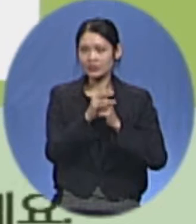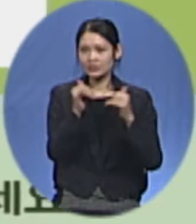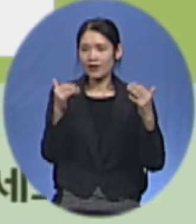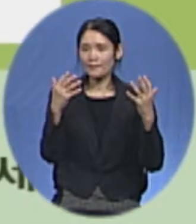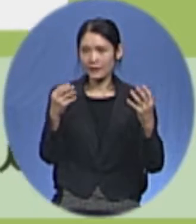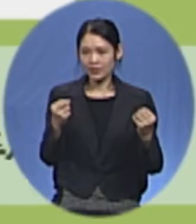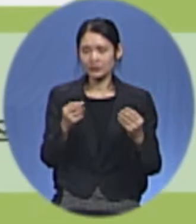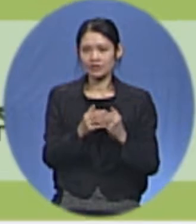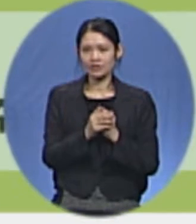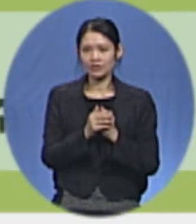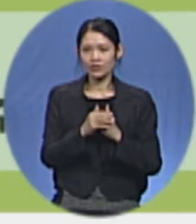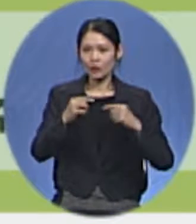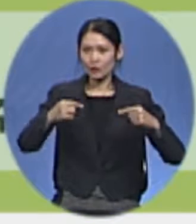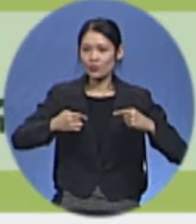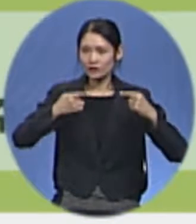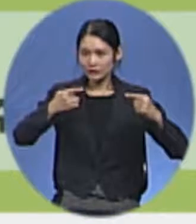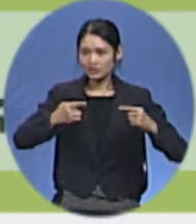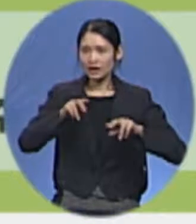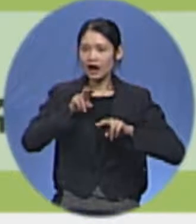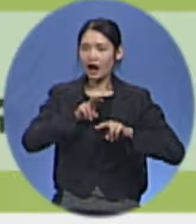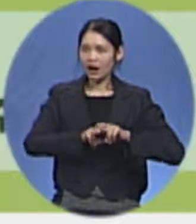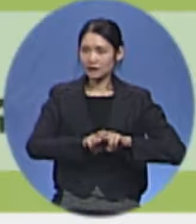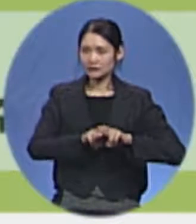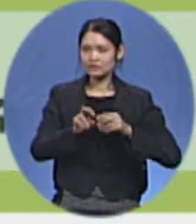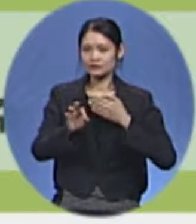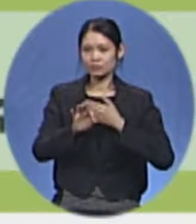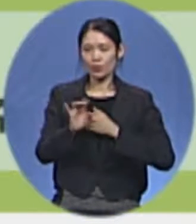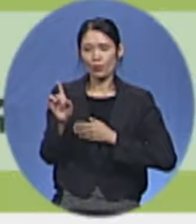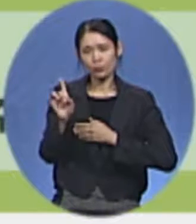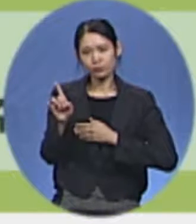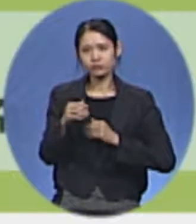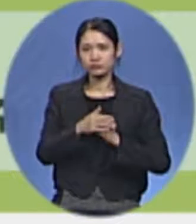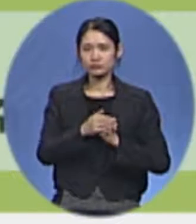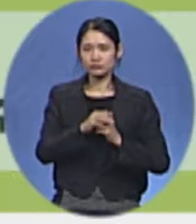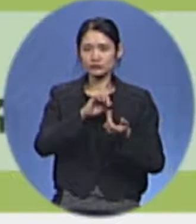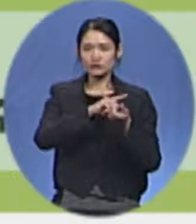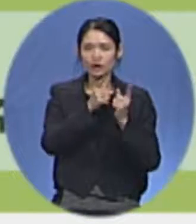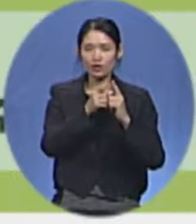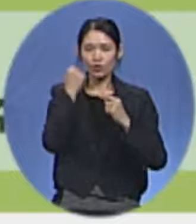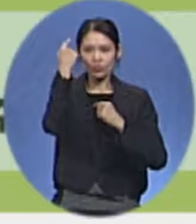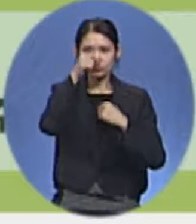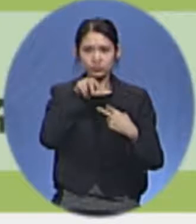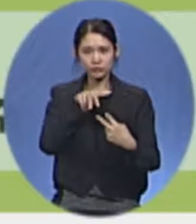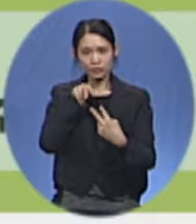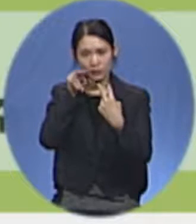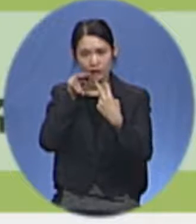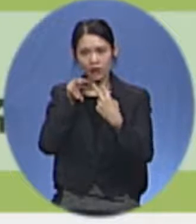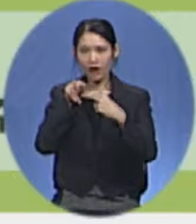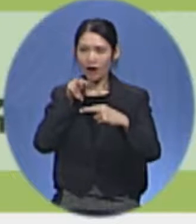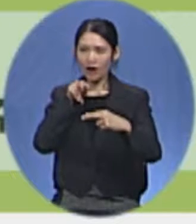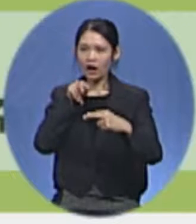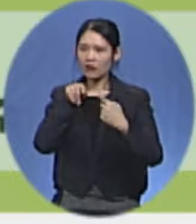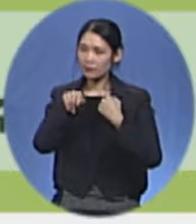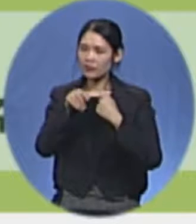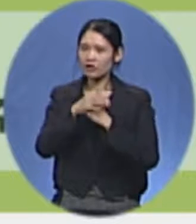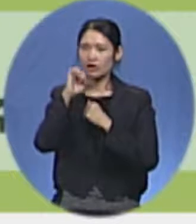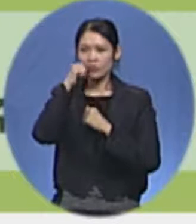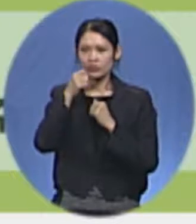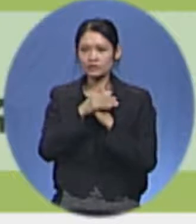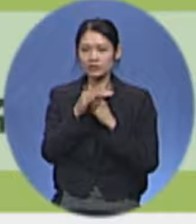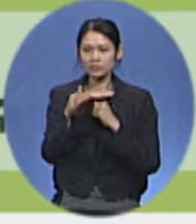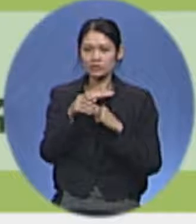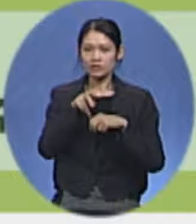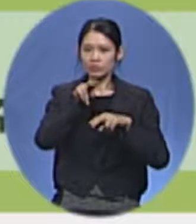많은데요. 휠체어에 앉아있으면 아무래도 서로 눈높이가 안 맞겠죠? 이럴 때는